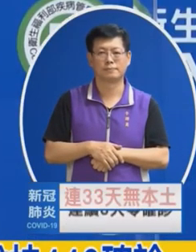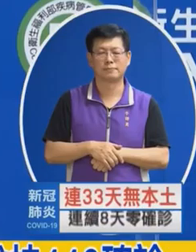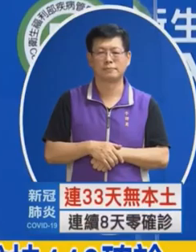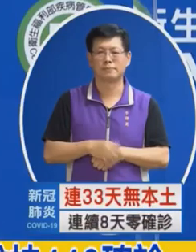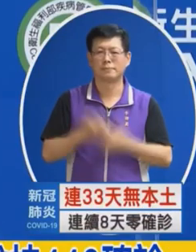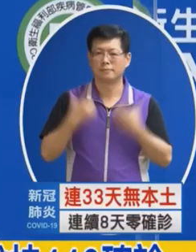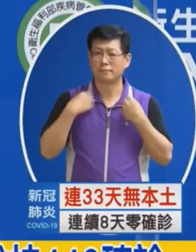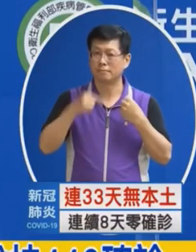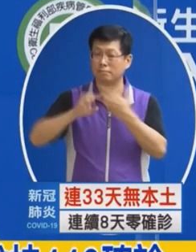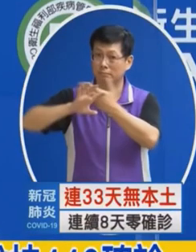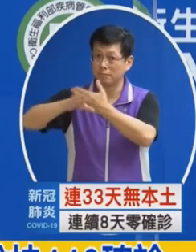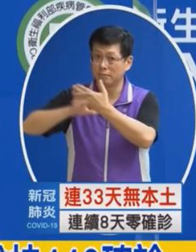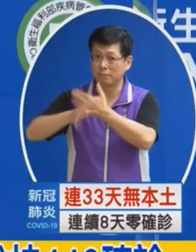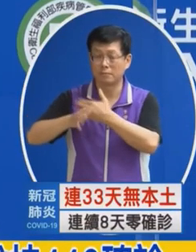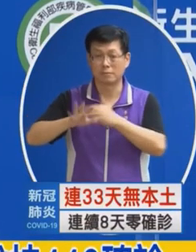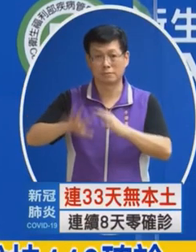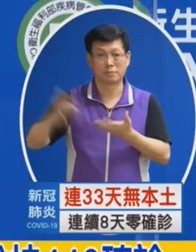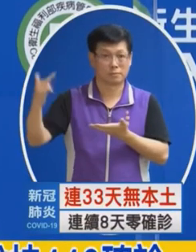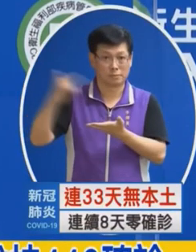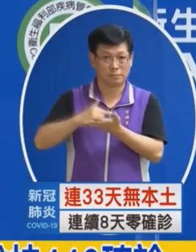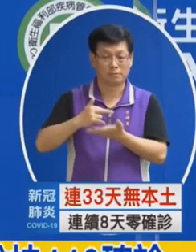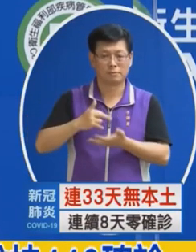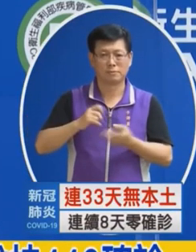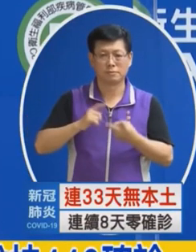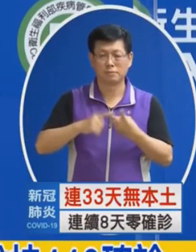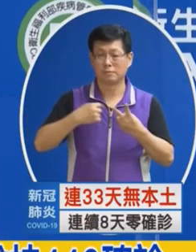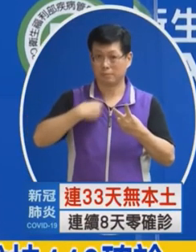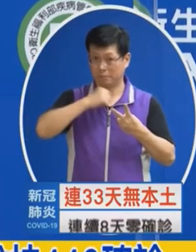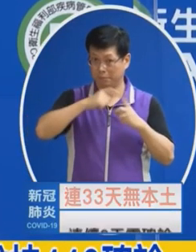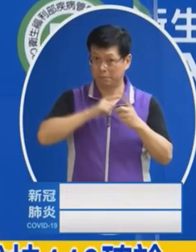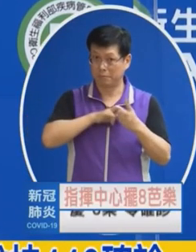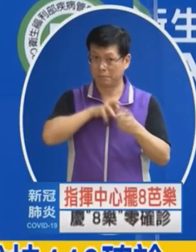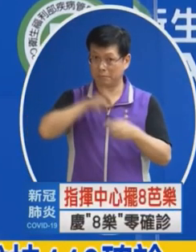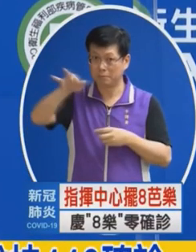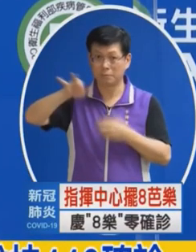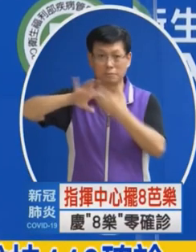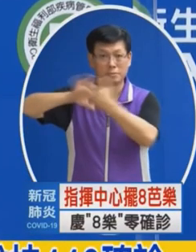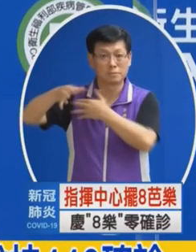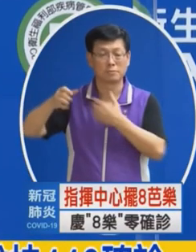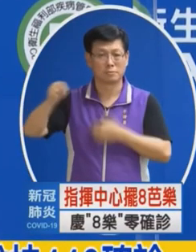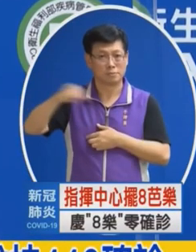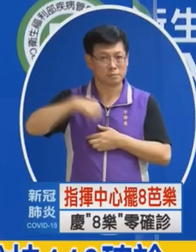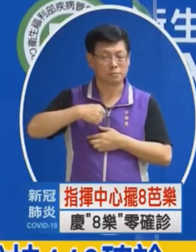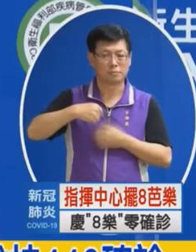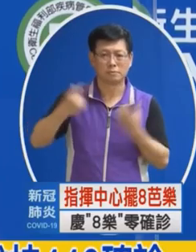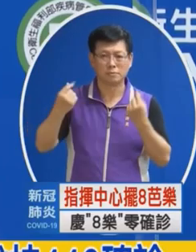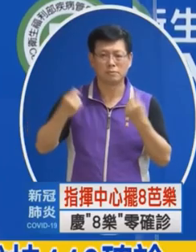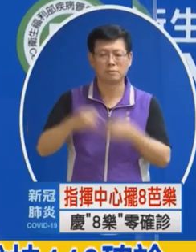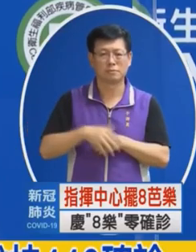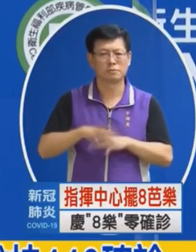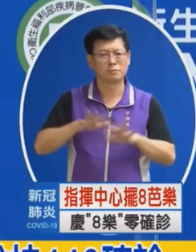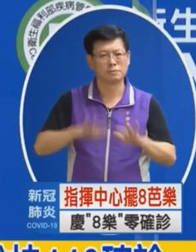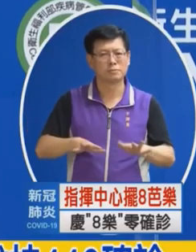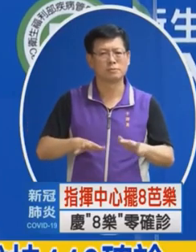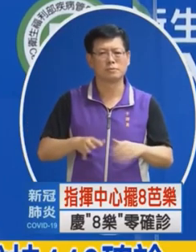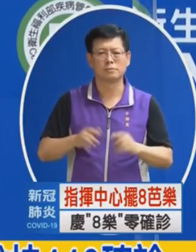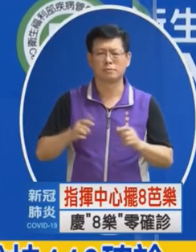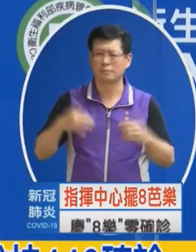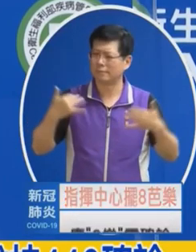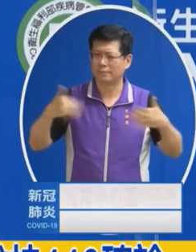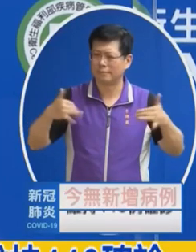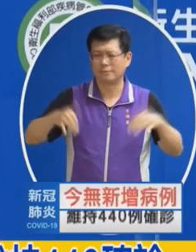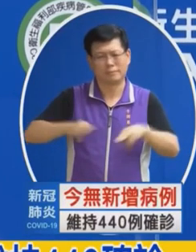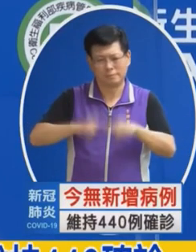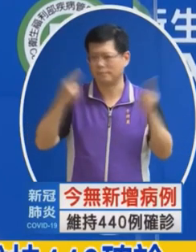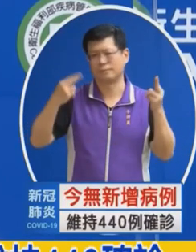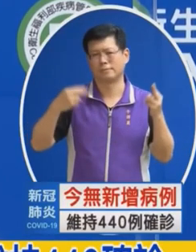那个在国外哈进到旅游或是国人出外旅游哈，这我们到目前来讲都大概还没有